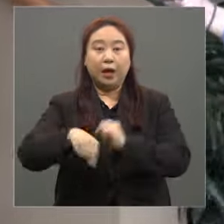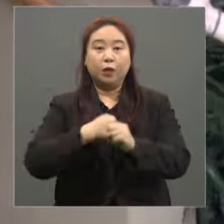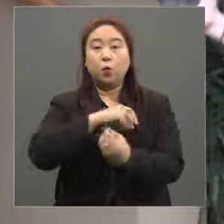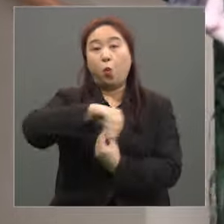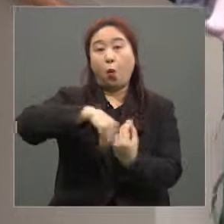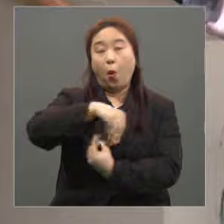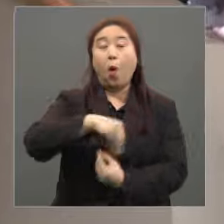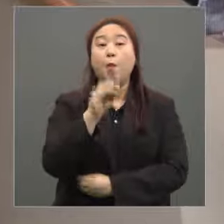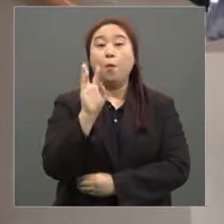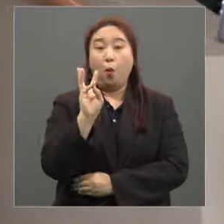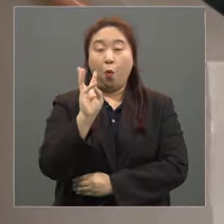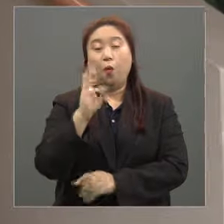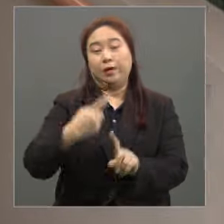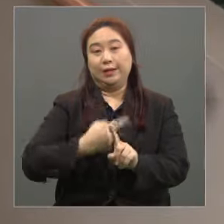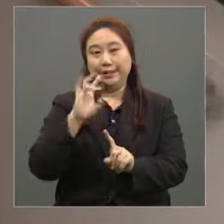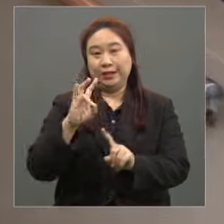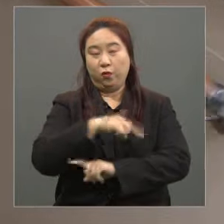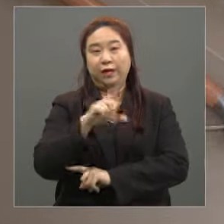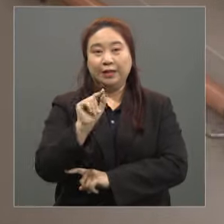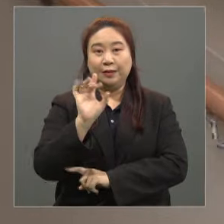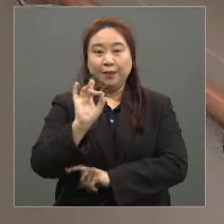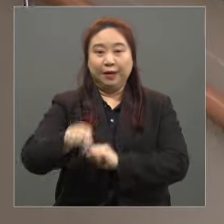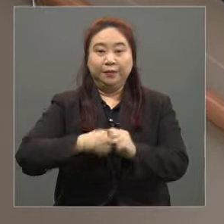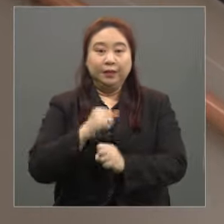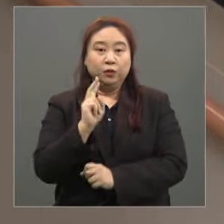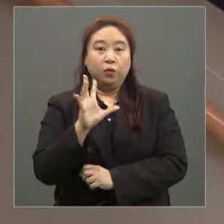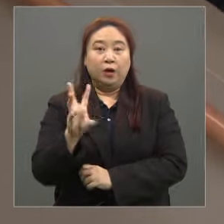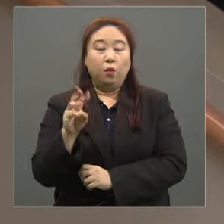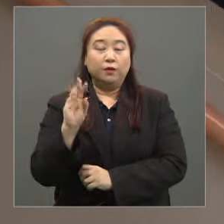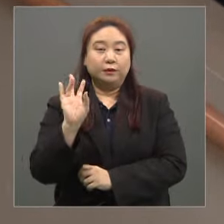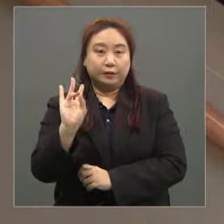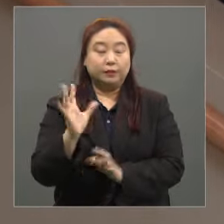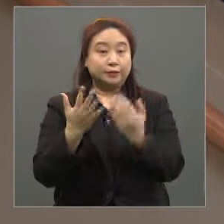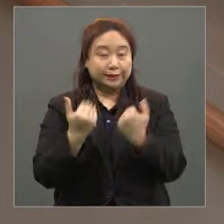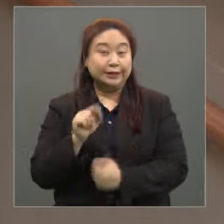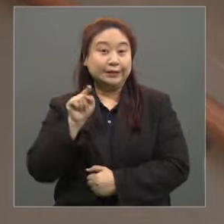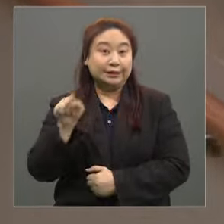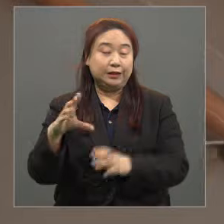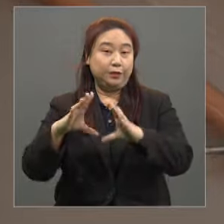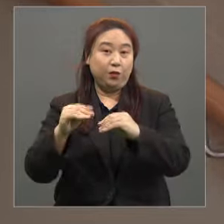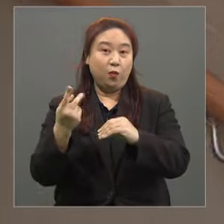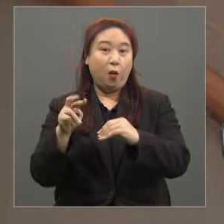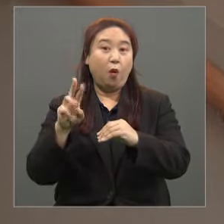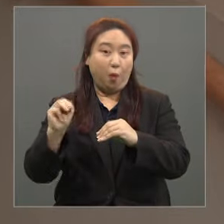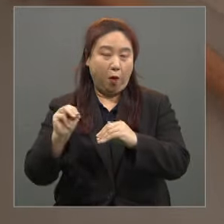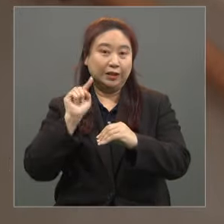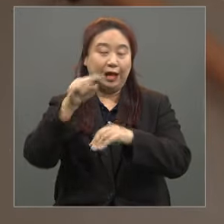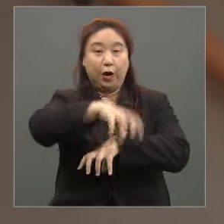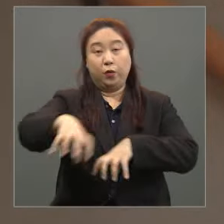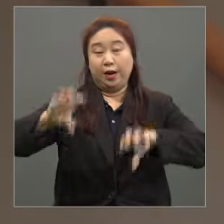รอบ 28กรกฎาคม2567ได้สั่งการในที่ประชุมคณะรัฐมนตรีครับให้ทุกหน่วยงาน